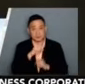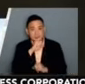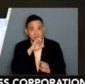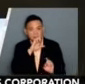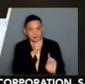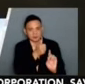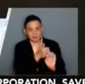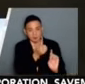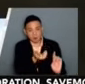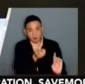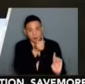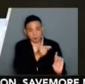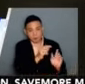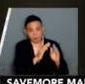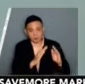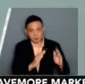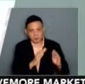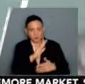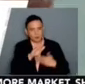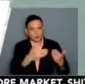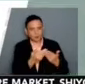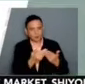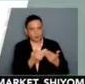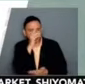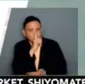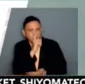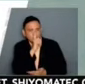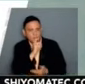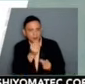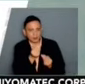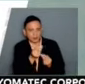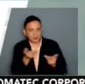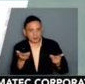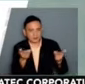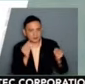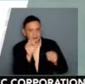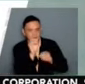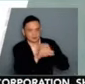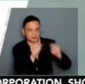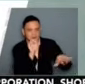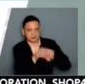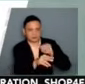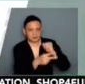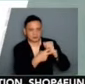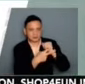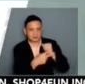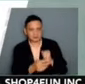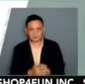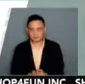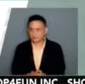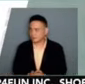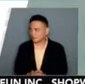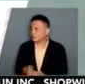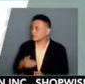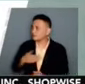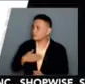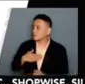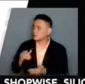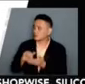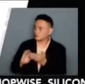nila itinatambak ang mga lumang gamit ang nakakita ng ano yung yung estudyante ko dito na